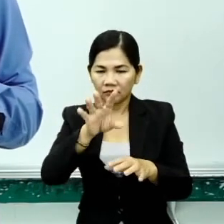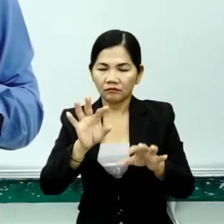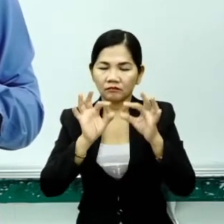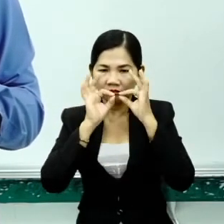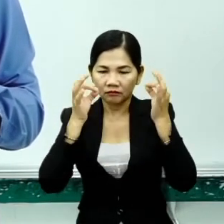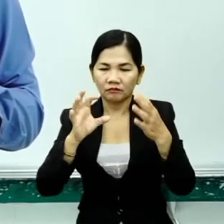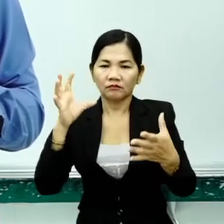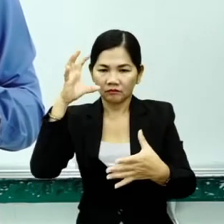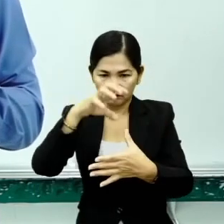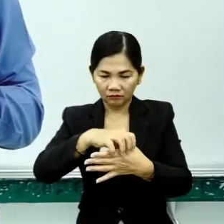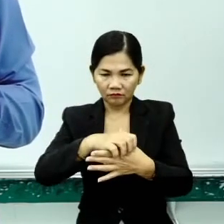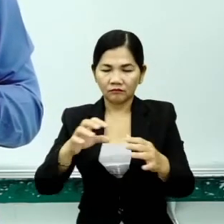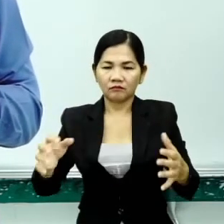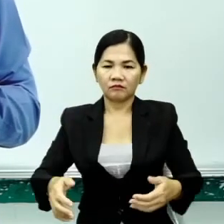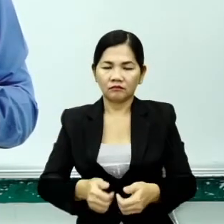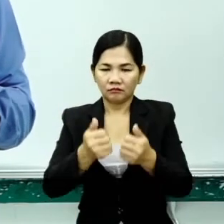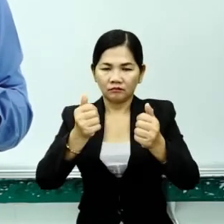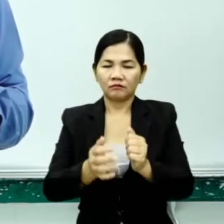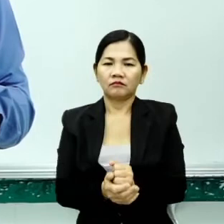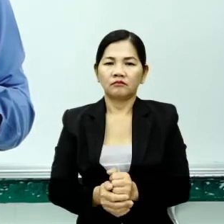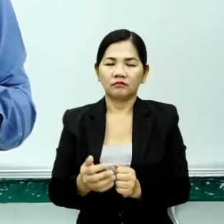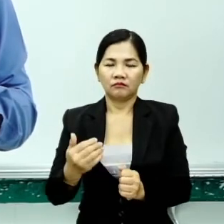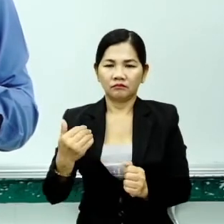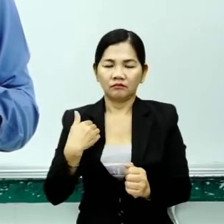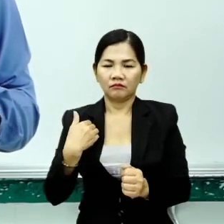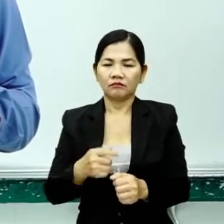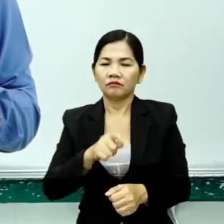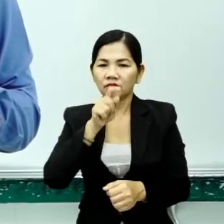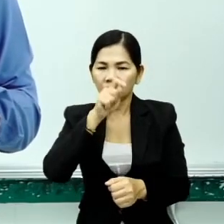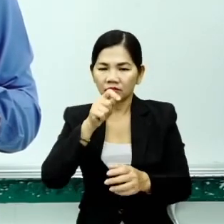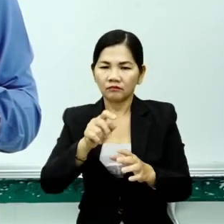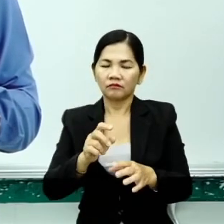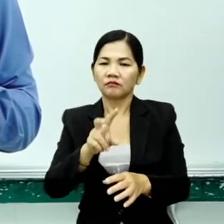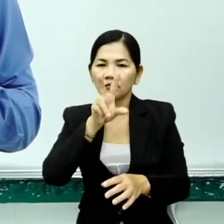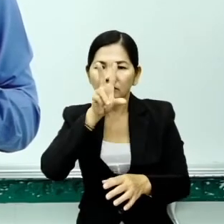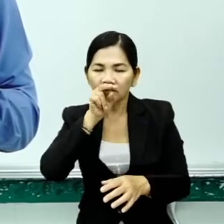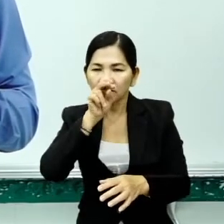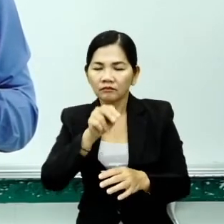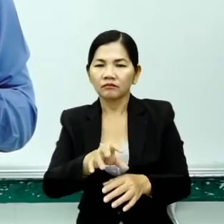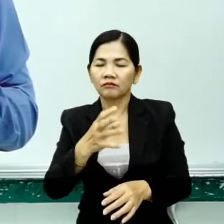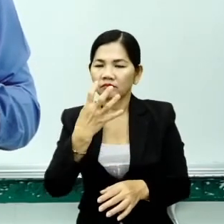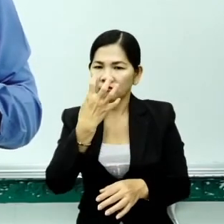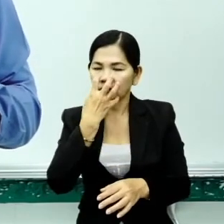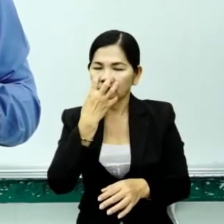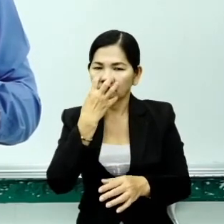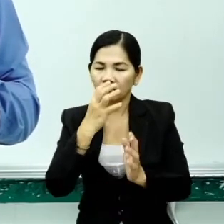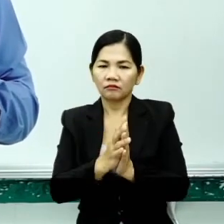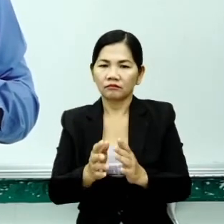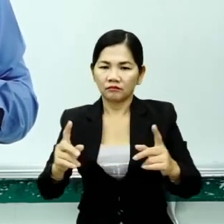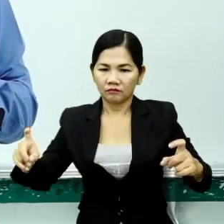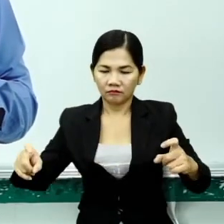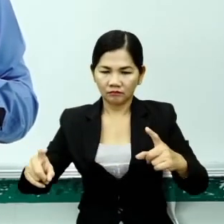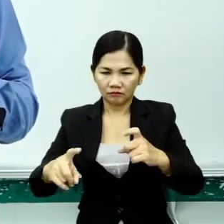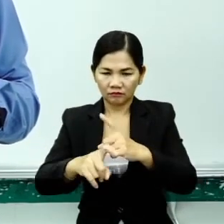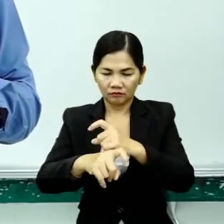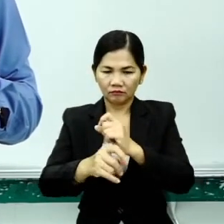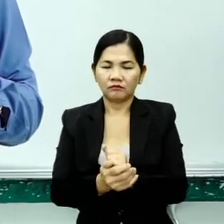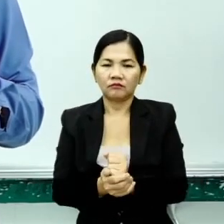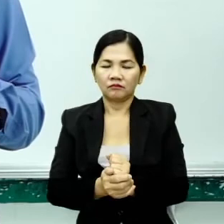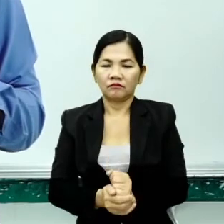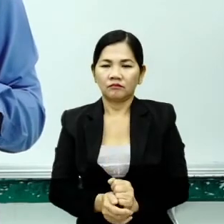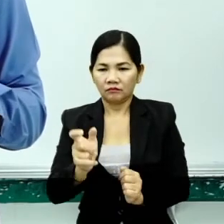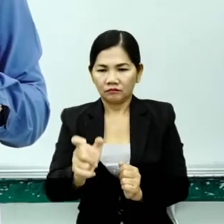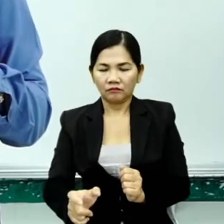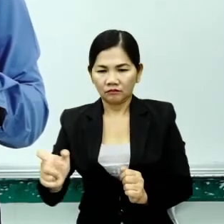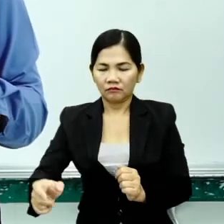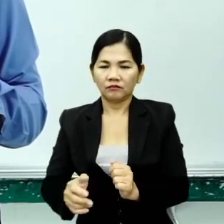cam dương mà đòi miên ruột nát đài cha hay mòn tì chụp ấy nắng cha bị ăn ở chùm lông ở chùm ngứ cha đó mình